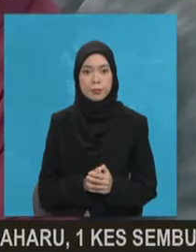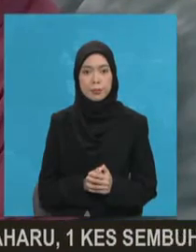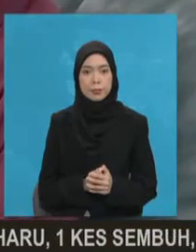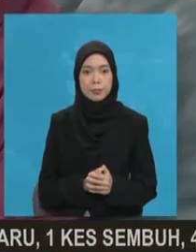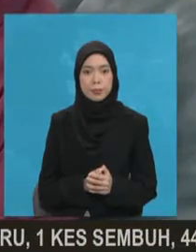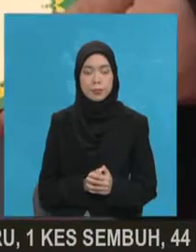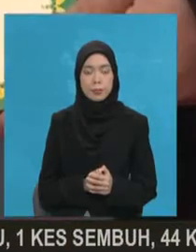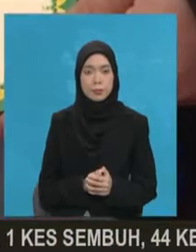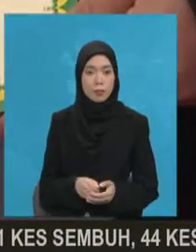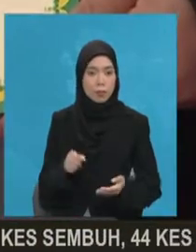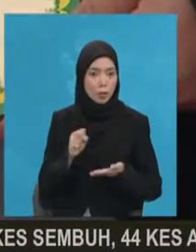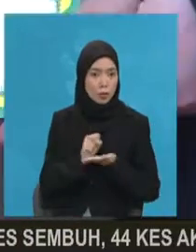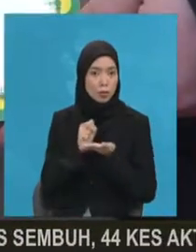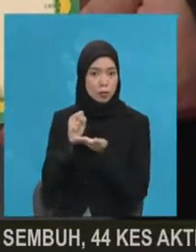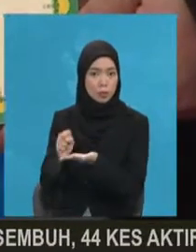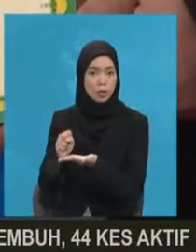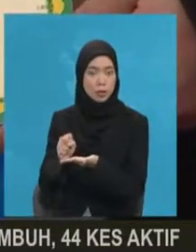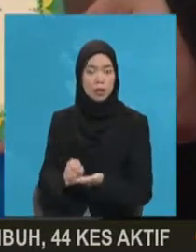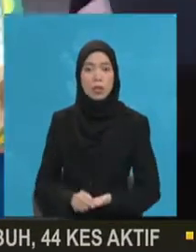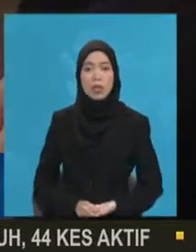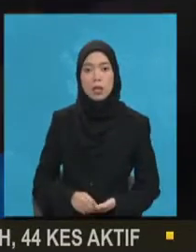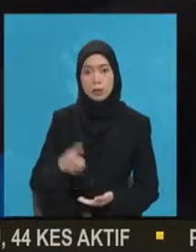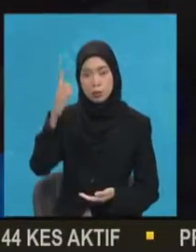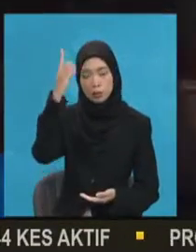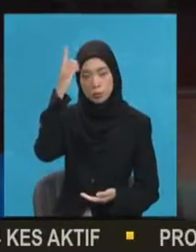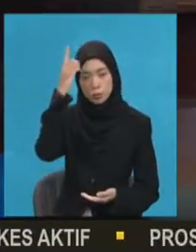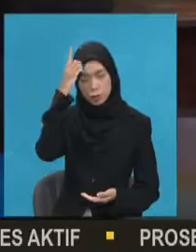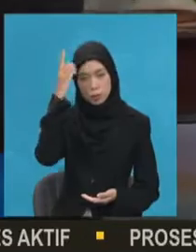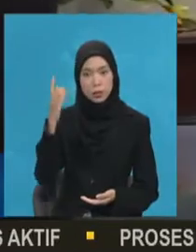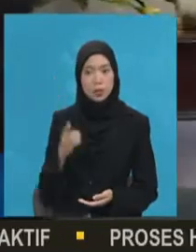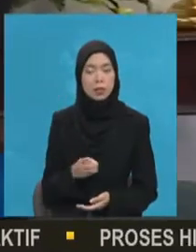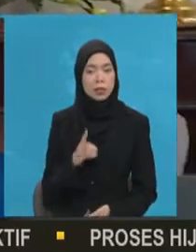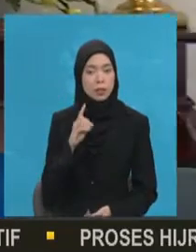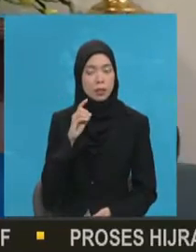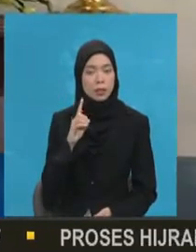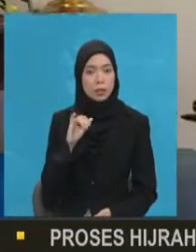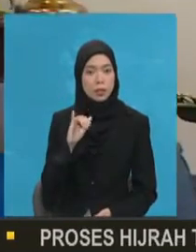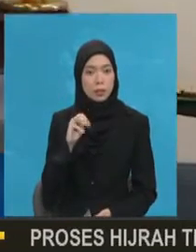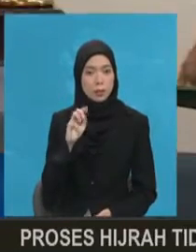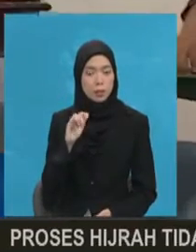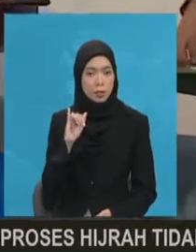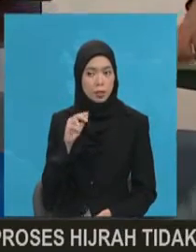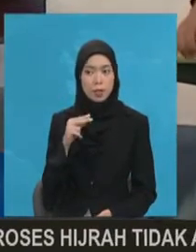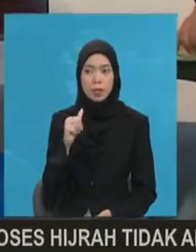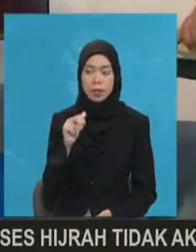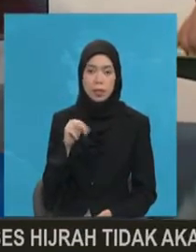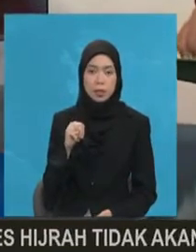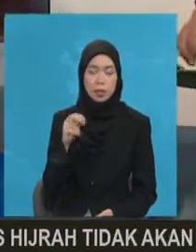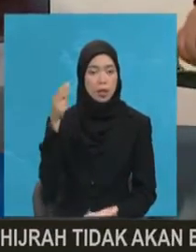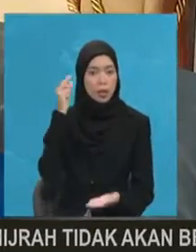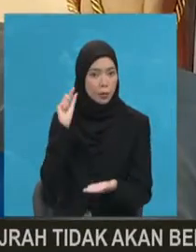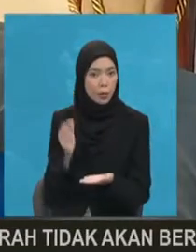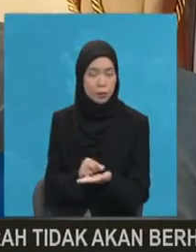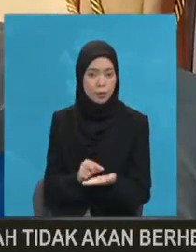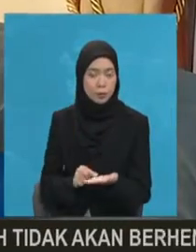juga dengan sumpahnya diserahkan oleh doktor.com thehungryjpeg Razak Setyo tetap rancangan benda tanah